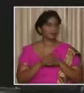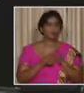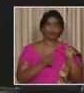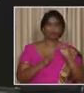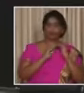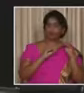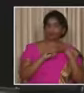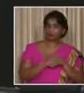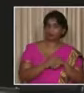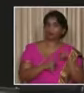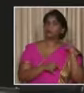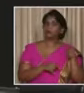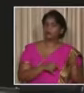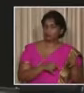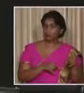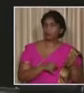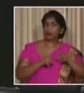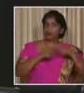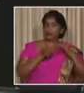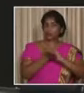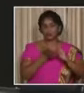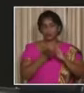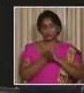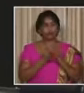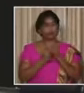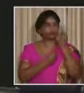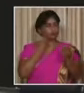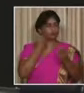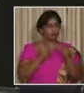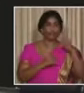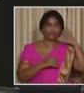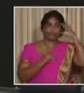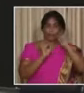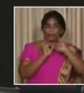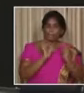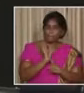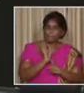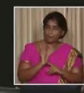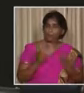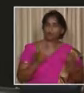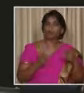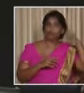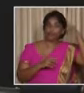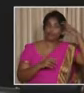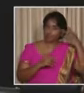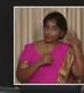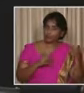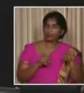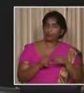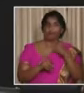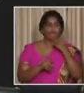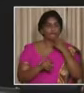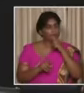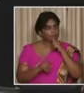කාර්යාලයක් වෙන්න පුළුවන් ඒ තුලින් අනෙකුත් සේවාවන් ලබා දෙද්දි විදුලි බිල ගන්නවා විදුලි බලය එහෙම නැත්නම් ජලය